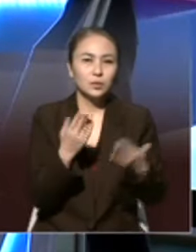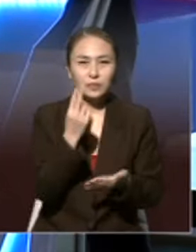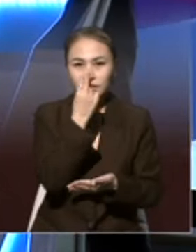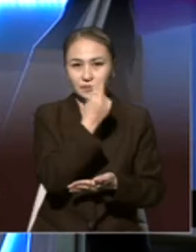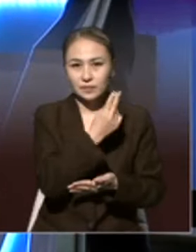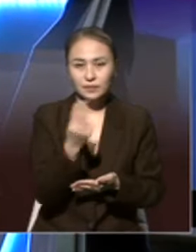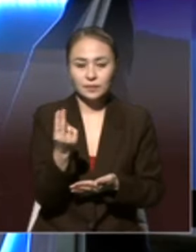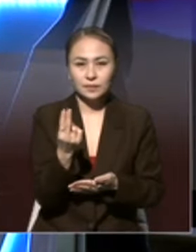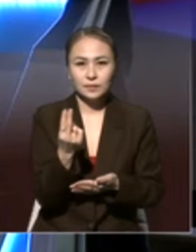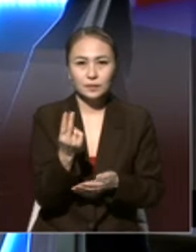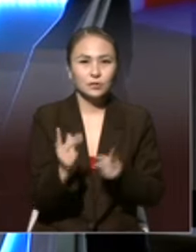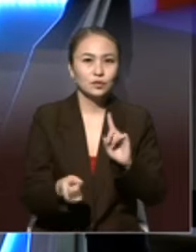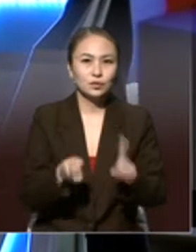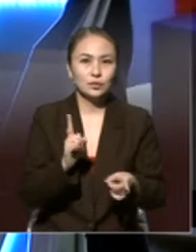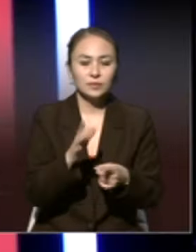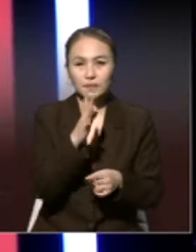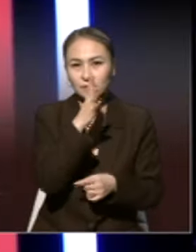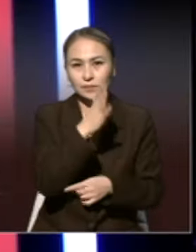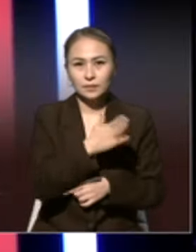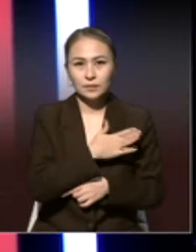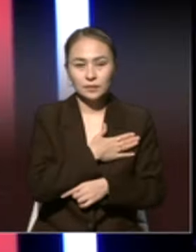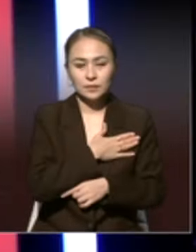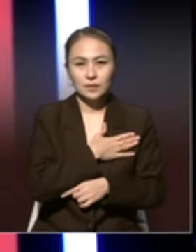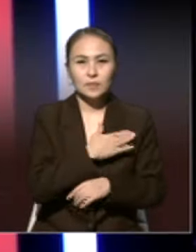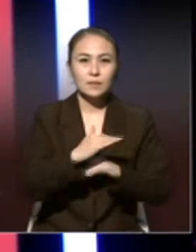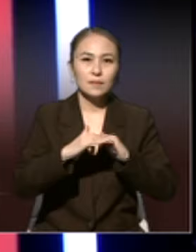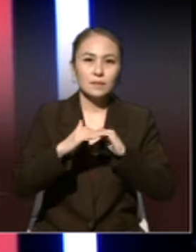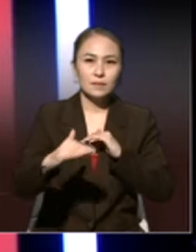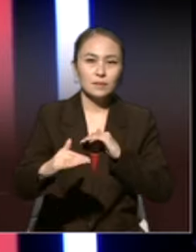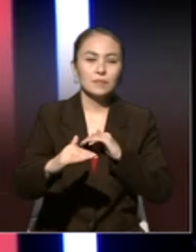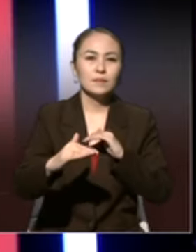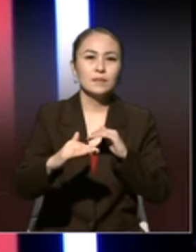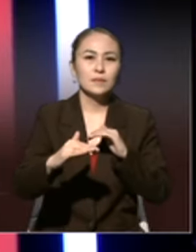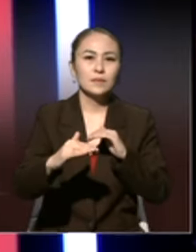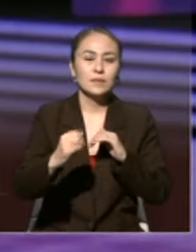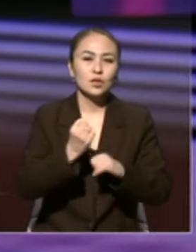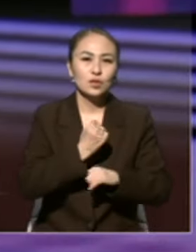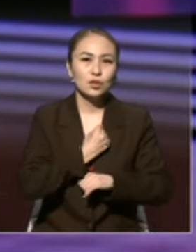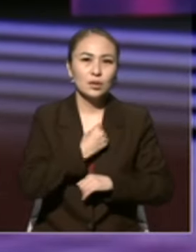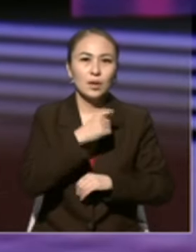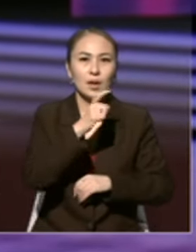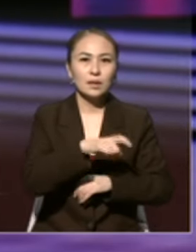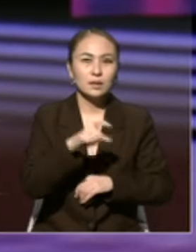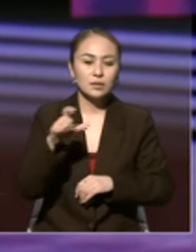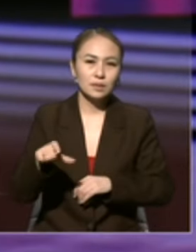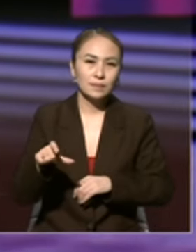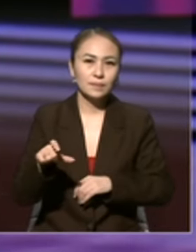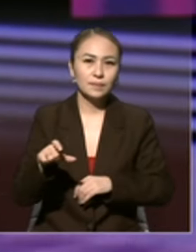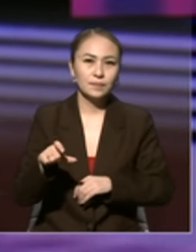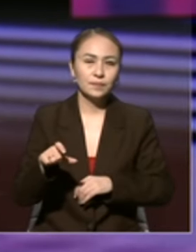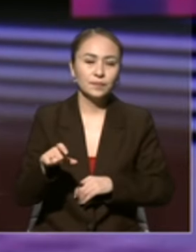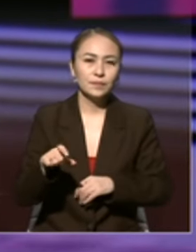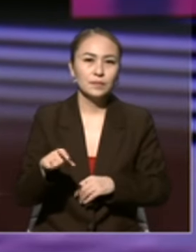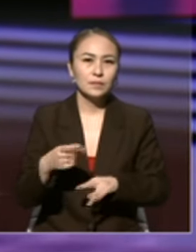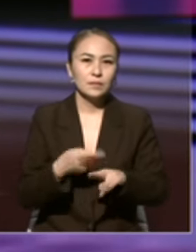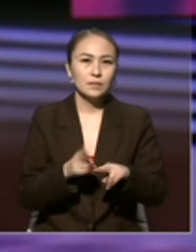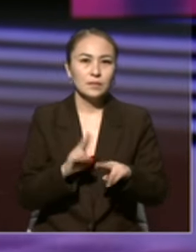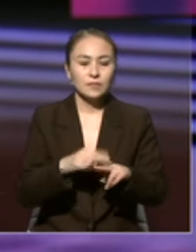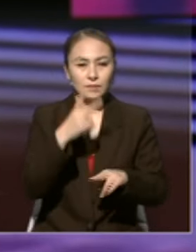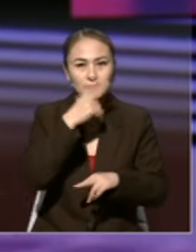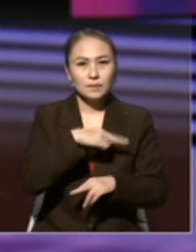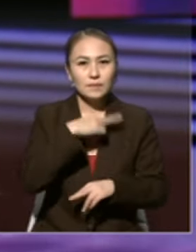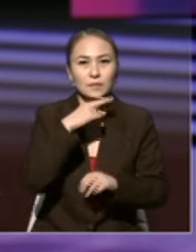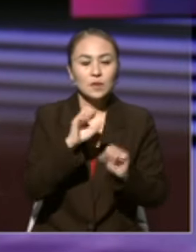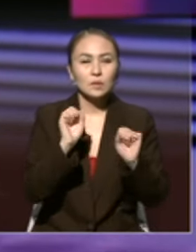біз шын мәнінде біздің елімізде осы еліміз үшін және де жан ашитын азаматтарымыздың кем болғанында бұл жерде